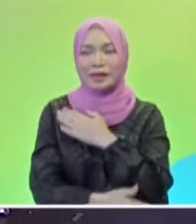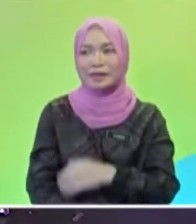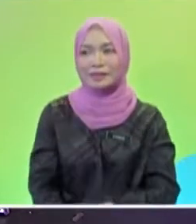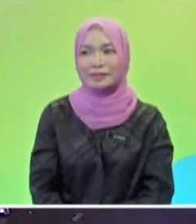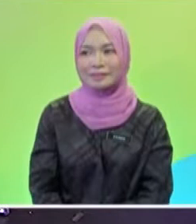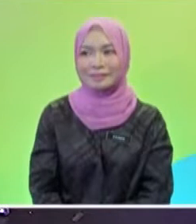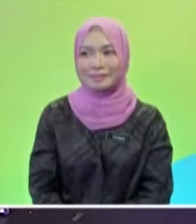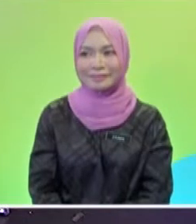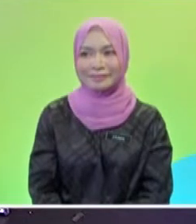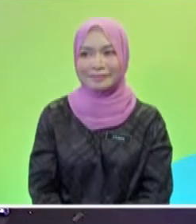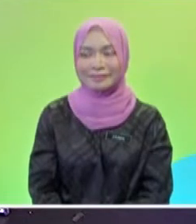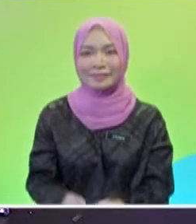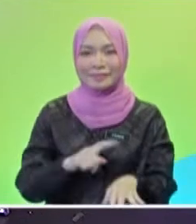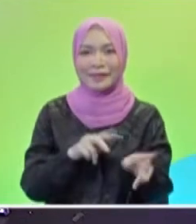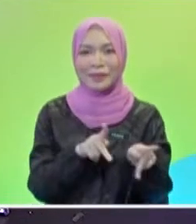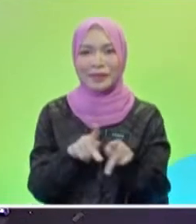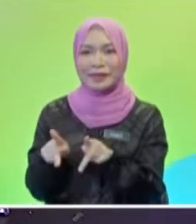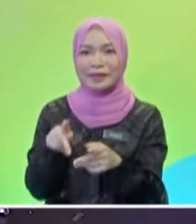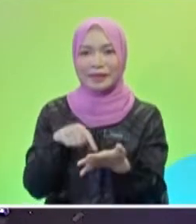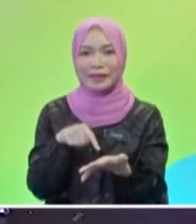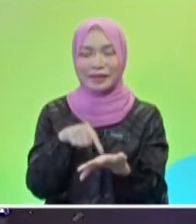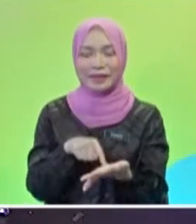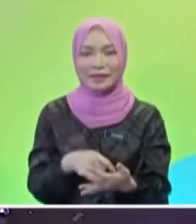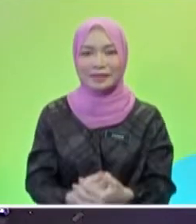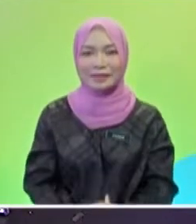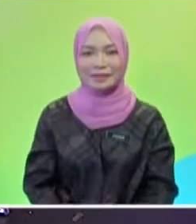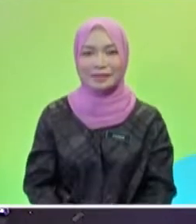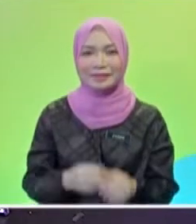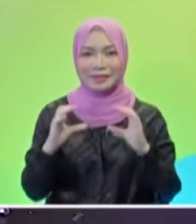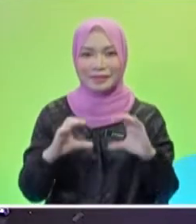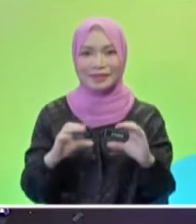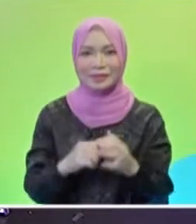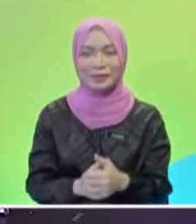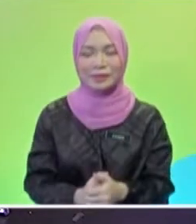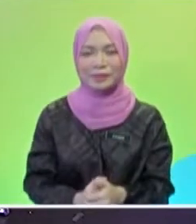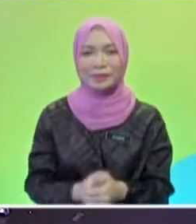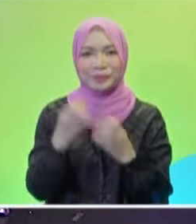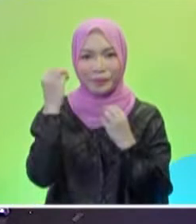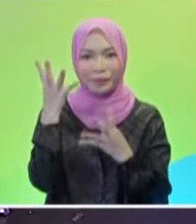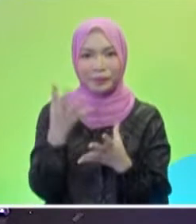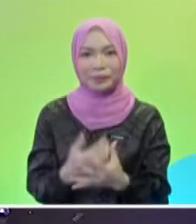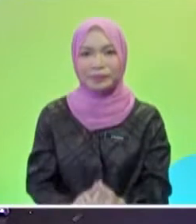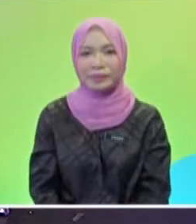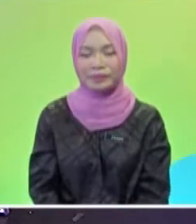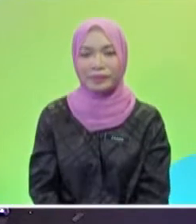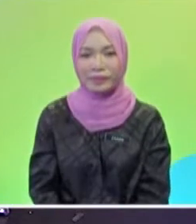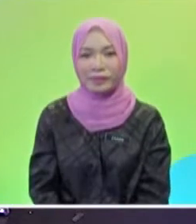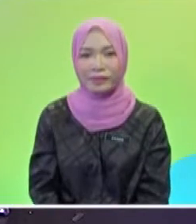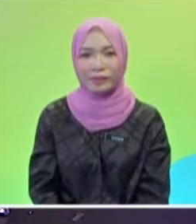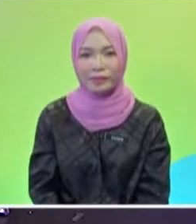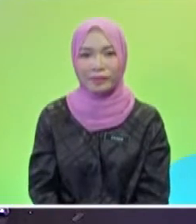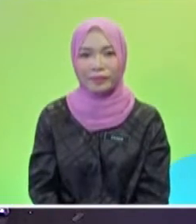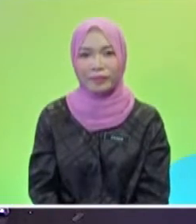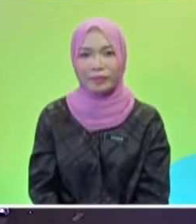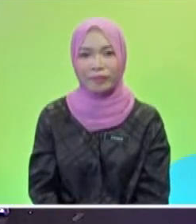money Sebutkan telah Gabuk negara yang disebut-sebut sebagai Nagato jaga sebut Namun karena dengan yang bergerak kita sebut